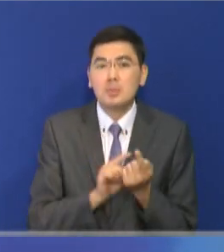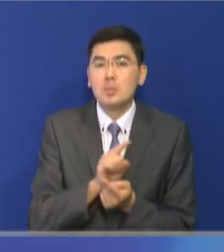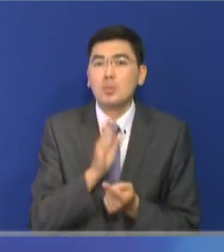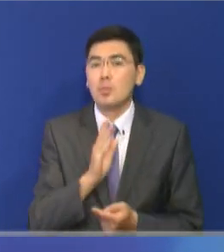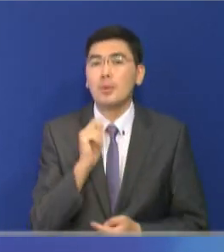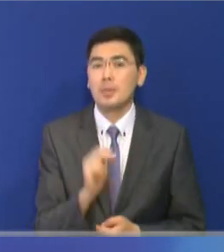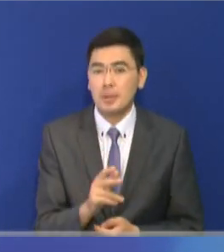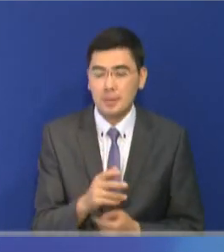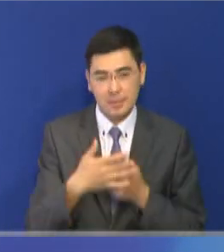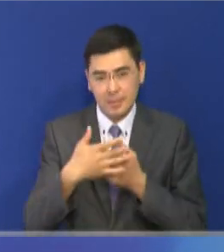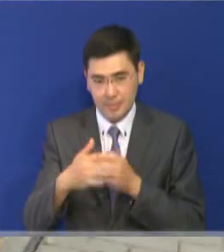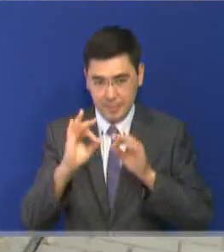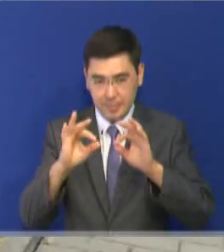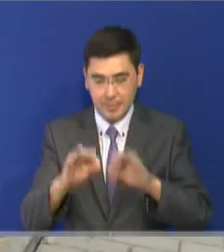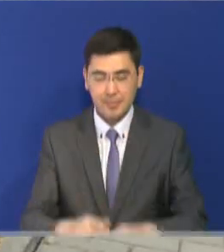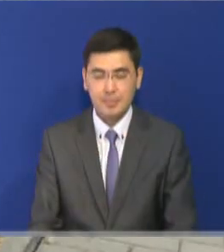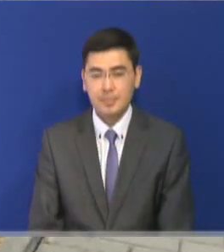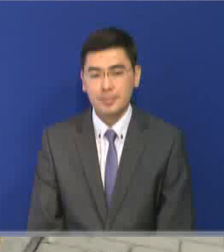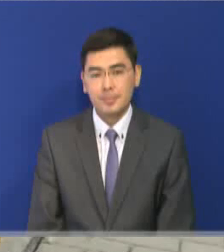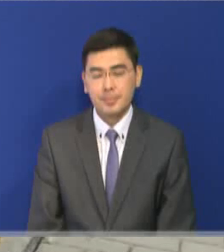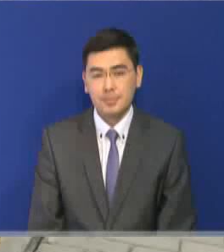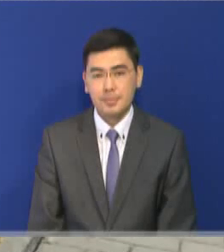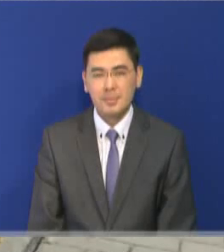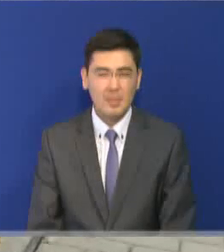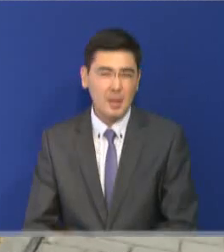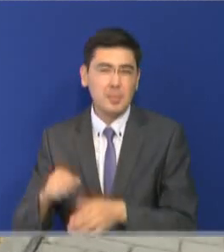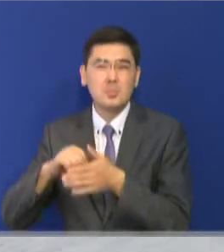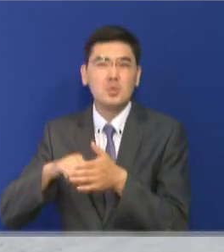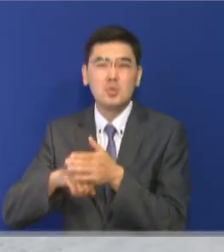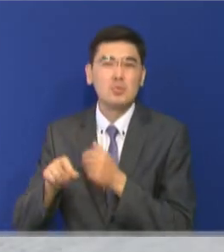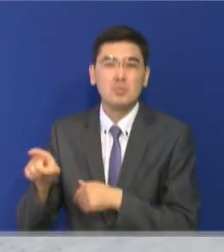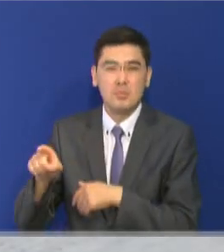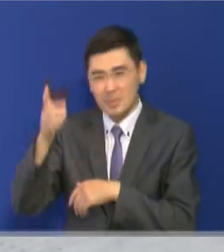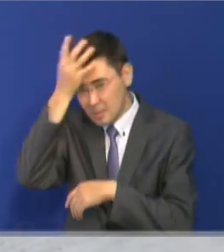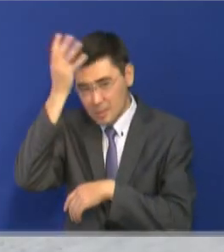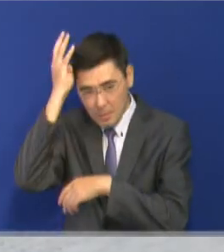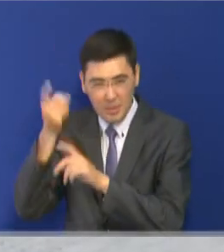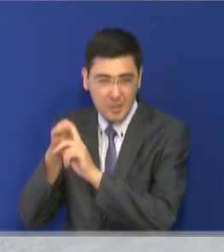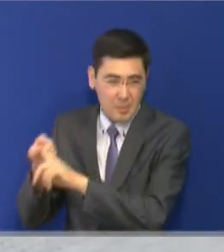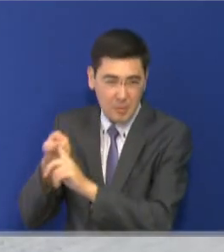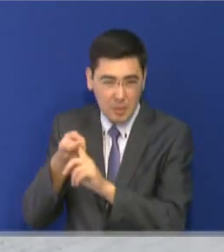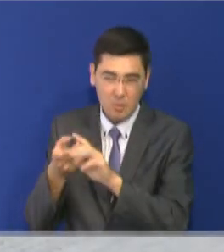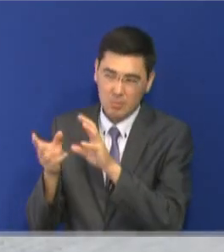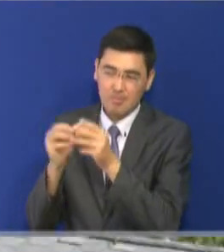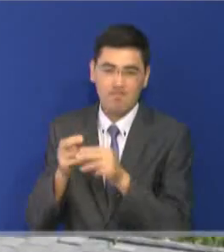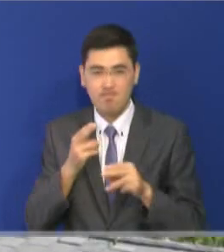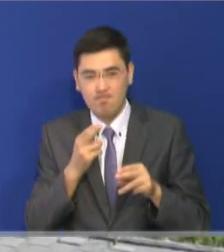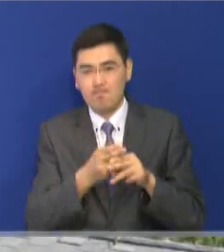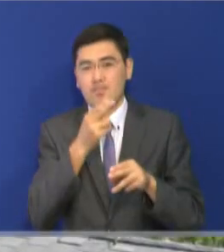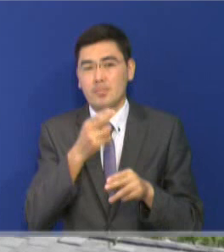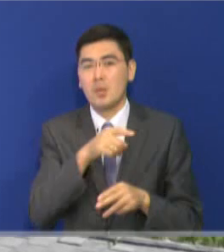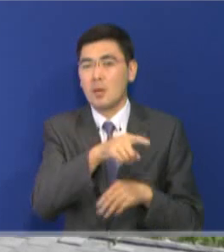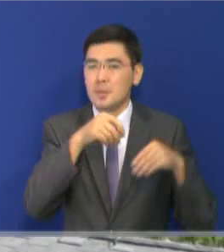келесі бейне материалымызда. Қауіпті індеттің таралуы биыл қаланы көгалдандыру жұмыстарына да кедергі келтірді.